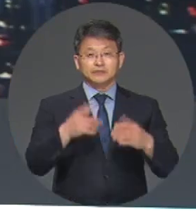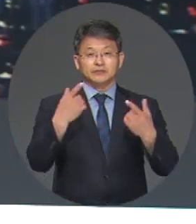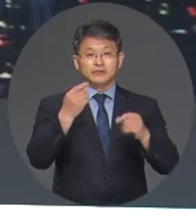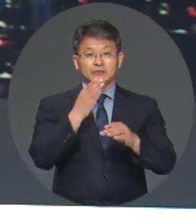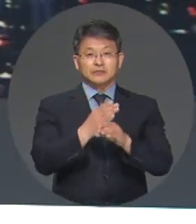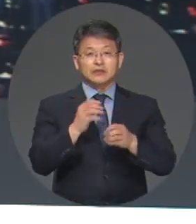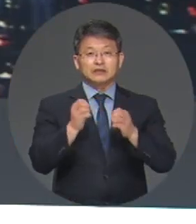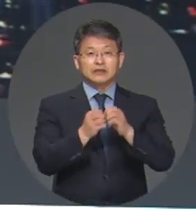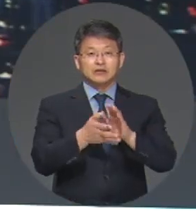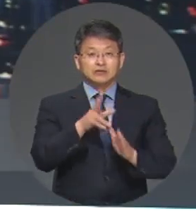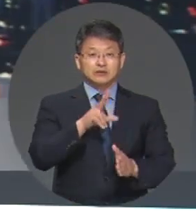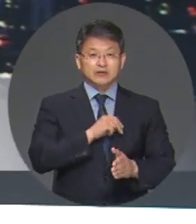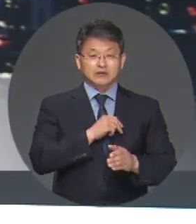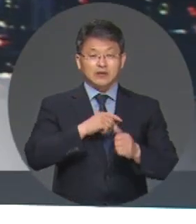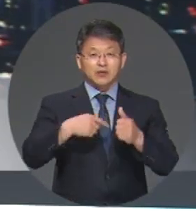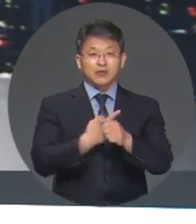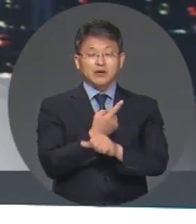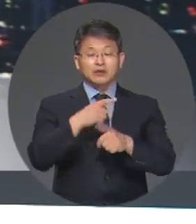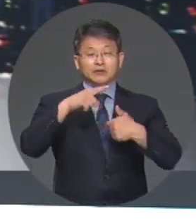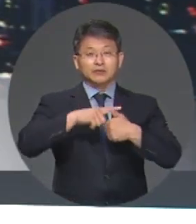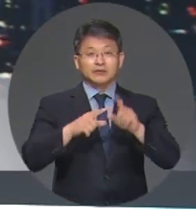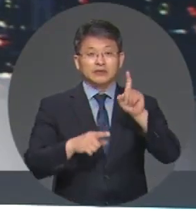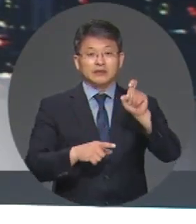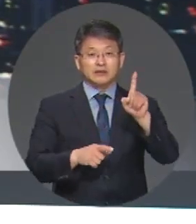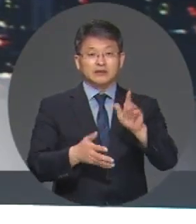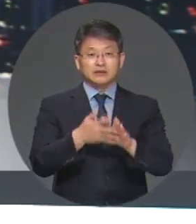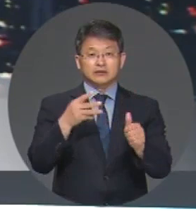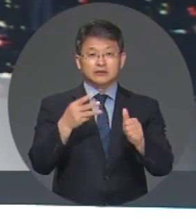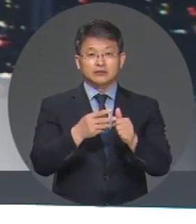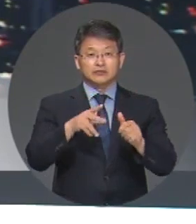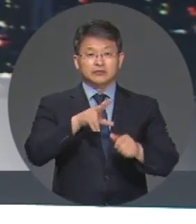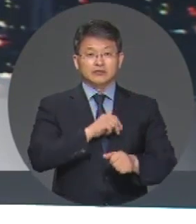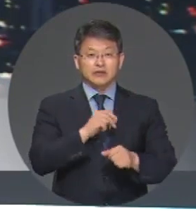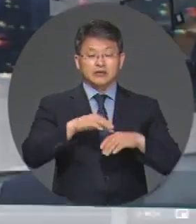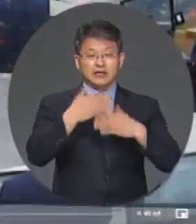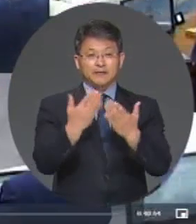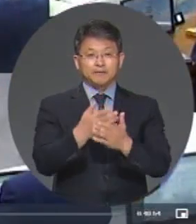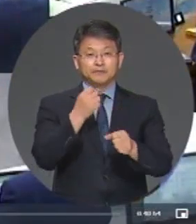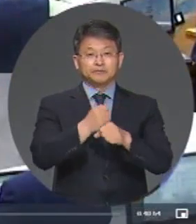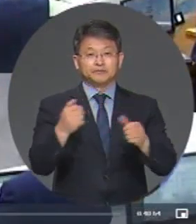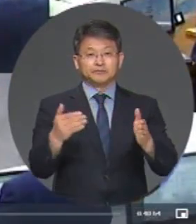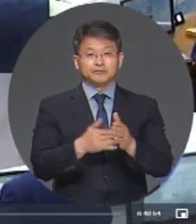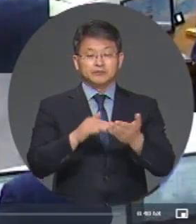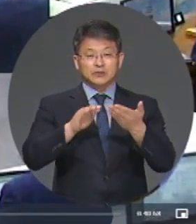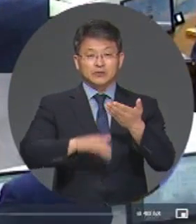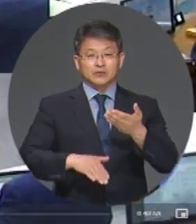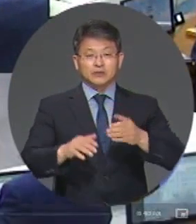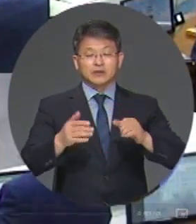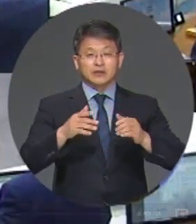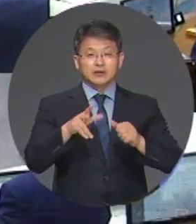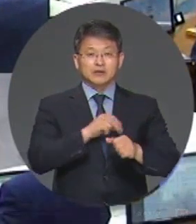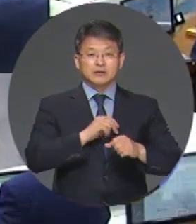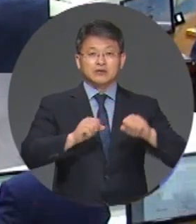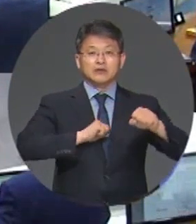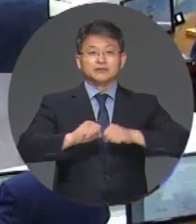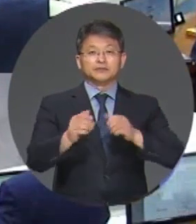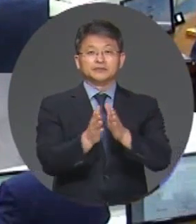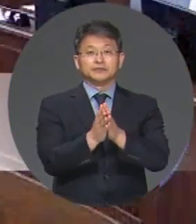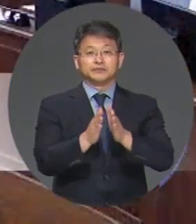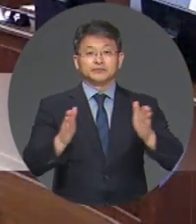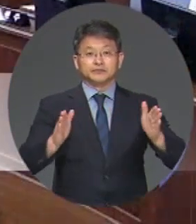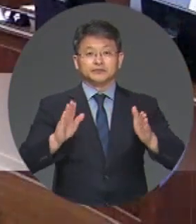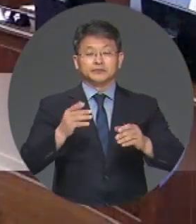이런 가운데 창원시의회를 비롯한 경남 11개 시군의회가 원구성을 마치고 후반기 의정활동을 시작했습니다.